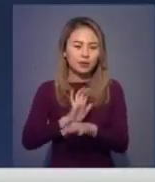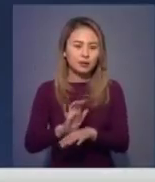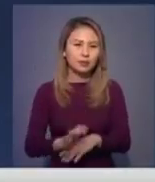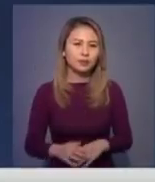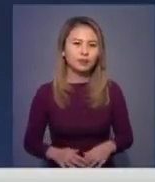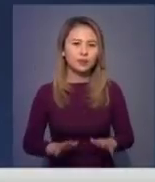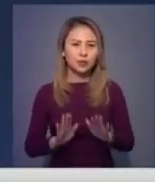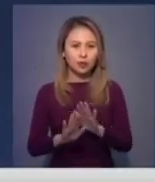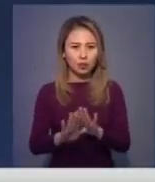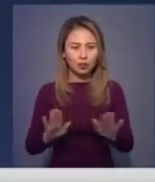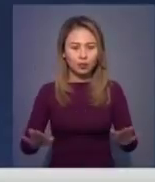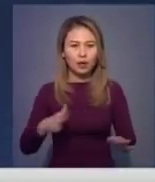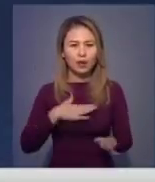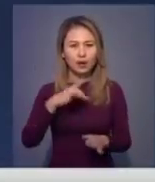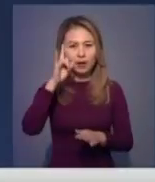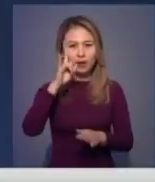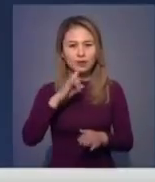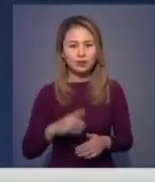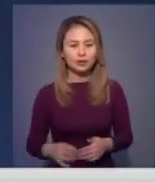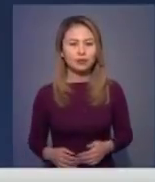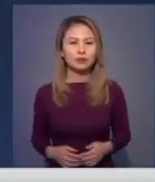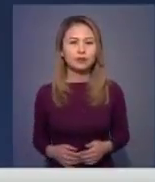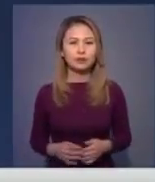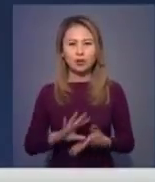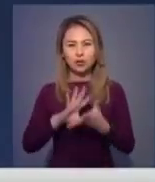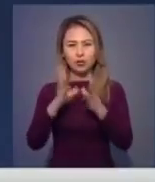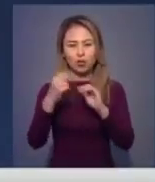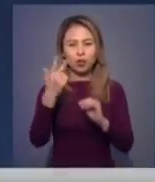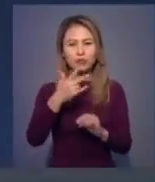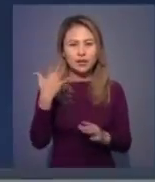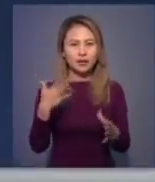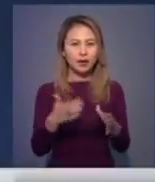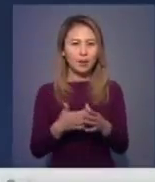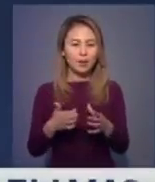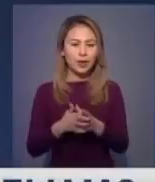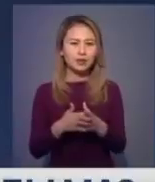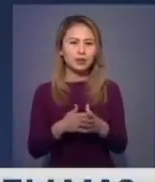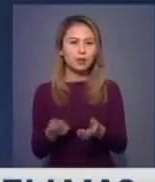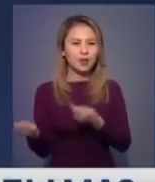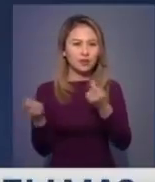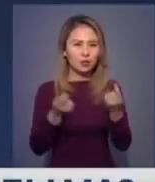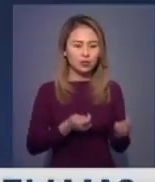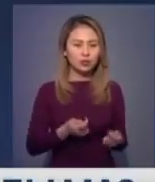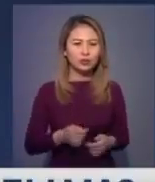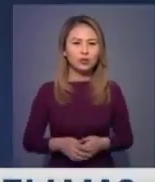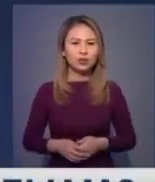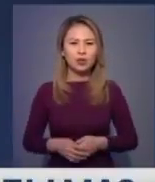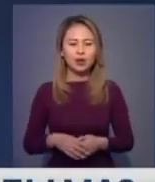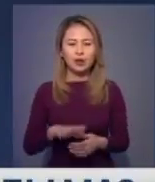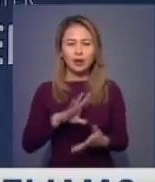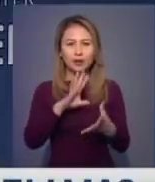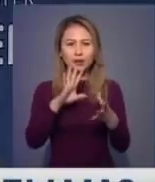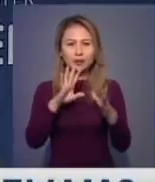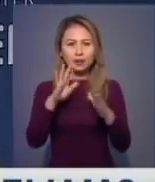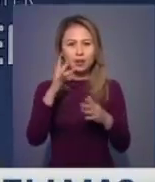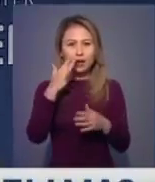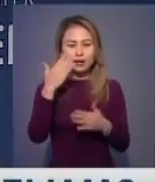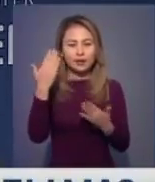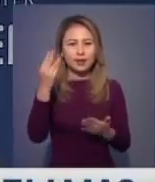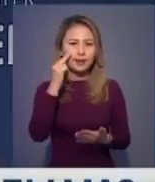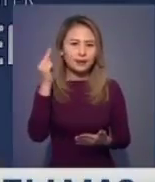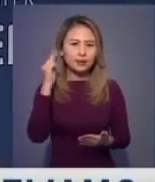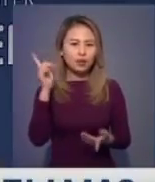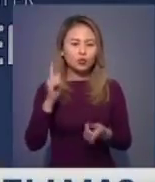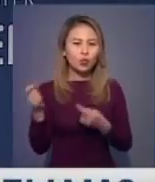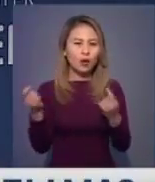импорттық көрмеге Қазақстанның 35 компаниясын апарудамыз. Оған ұлттық стенд құрдық. Қытай тарапынан